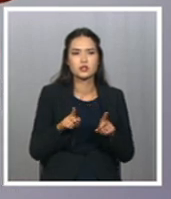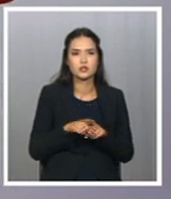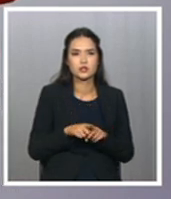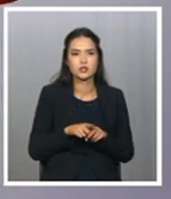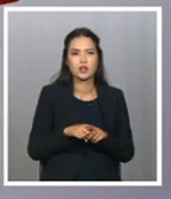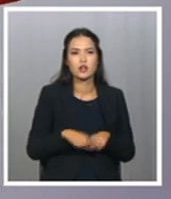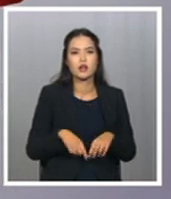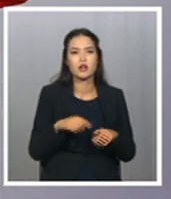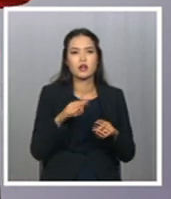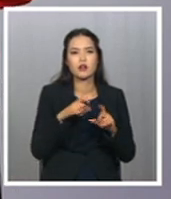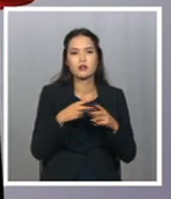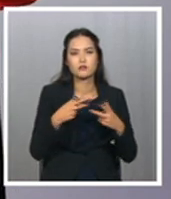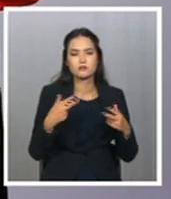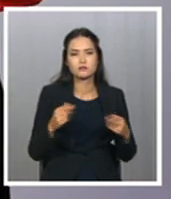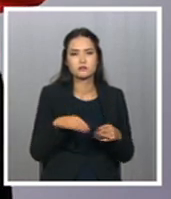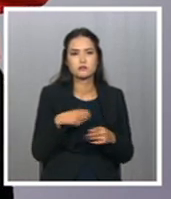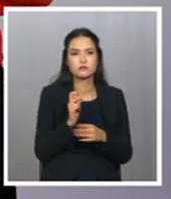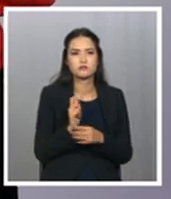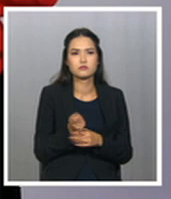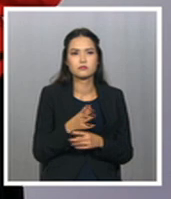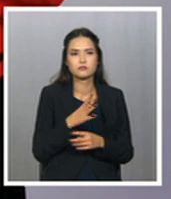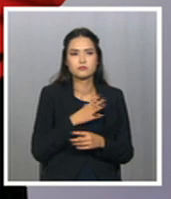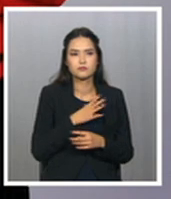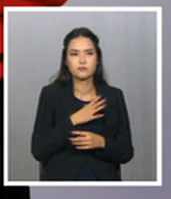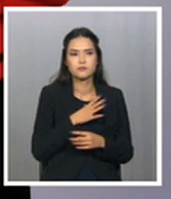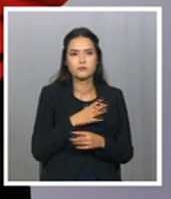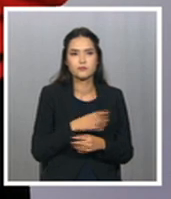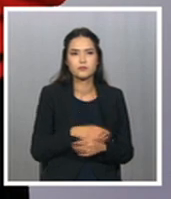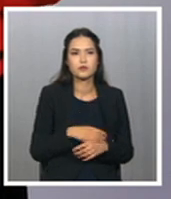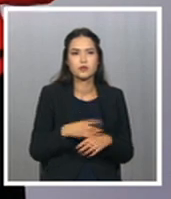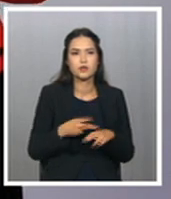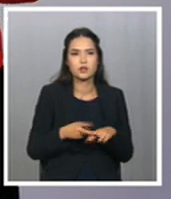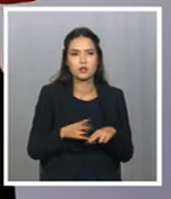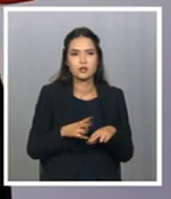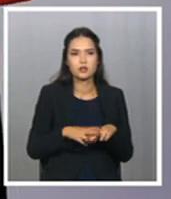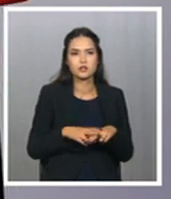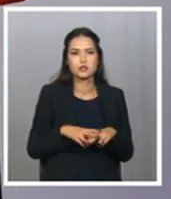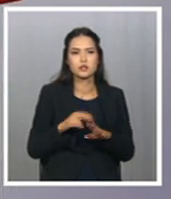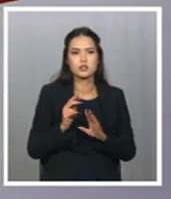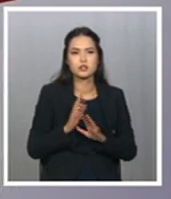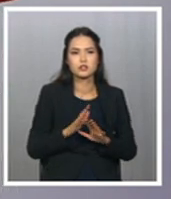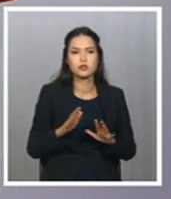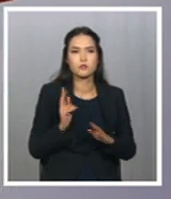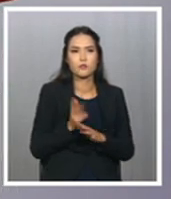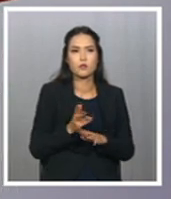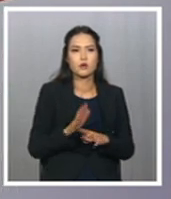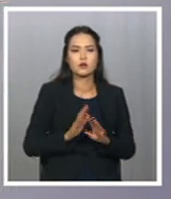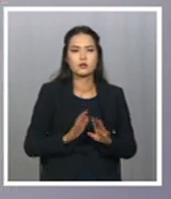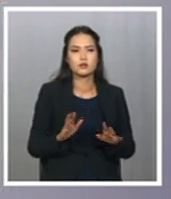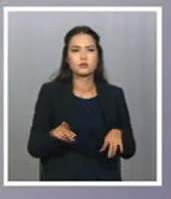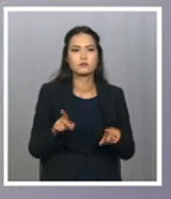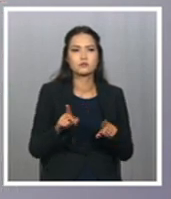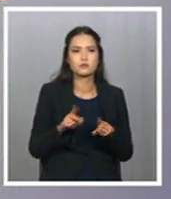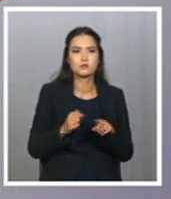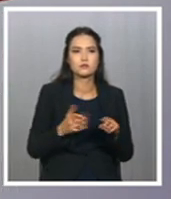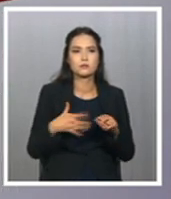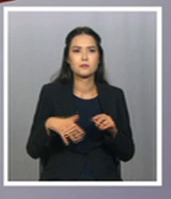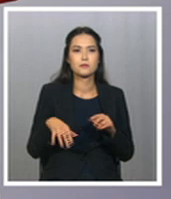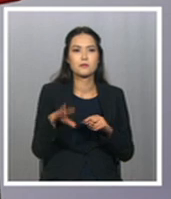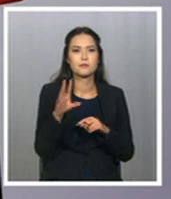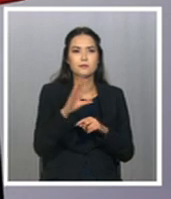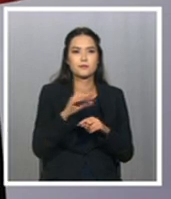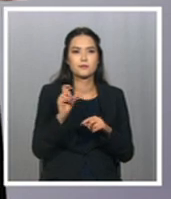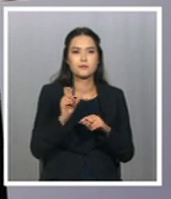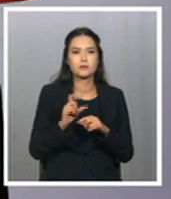нақыл сөзінде берекеткенді жөн көрдік. Бұл әрине тек қана мұғалімге ғана емес, барлық адам